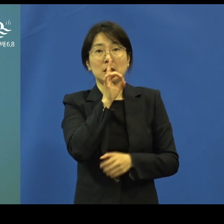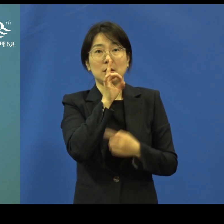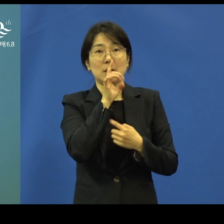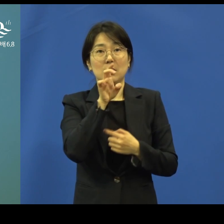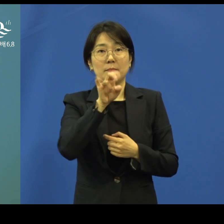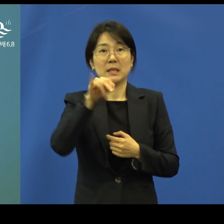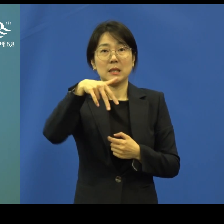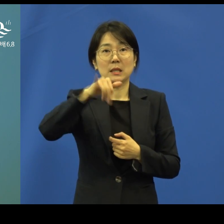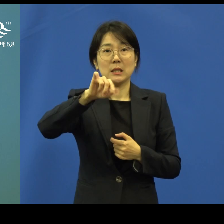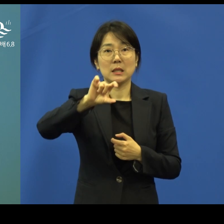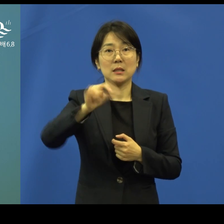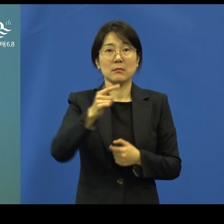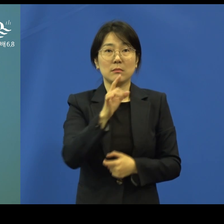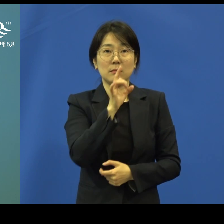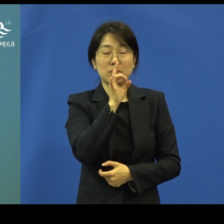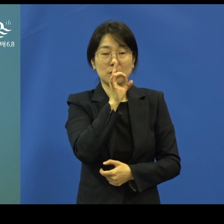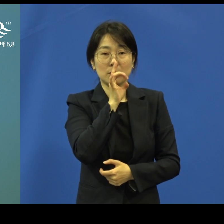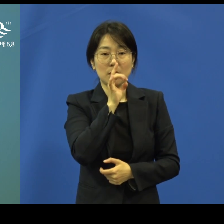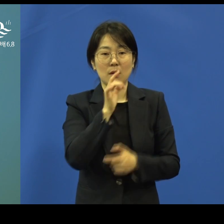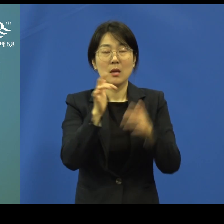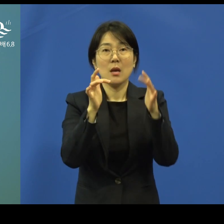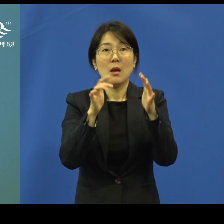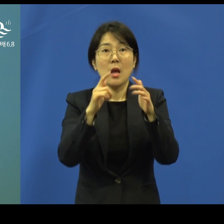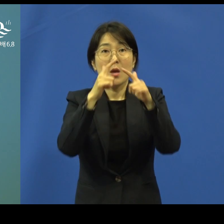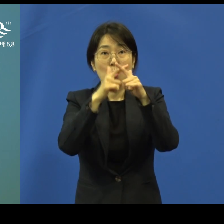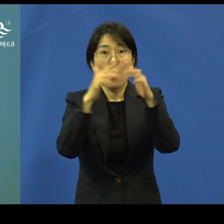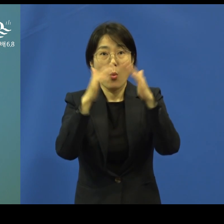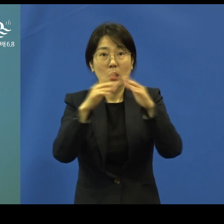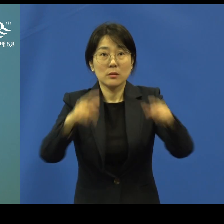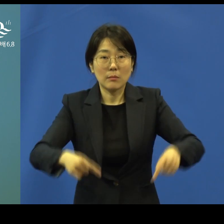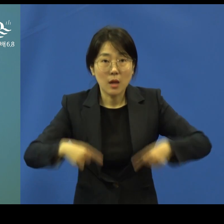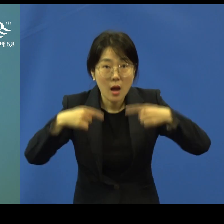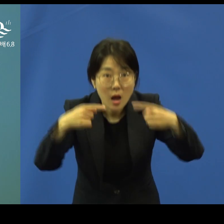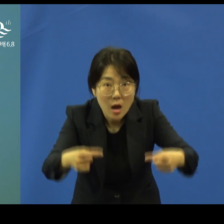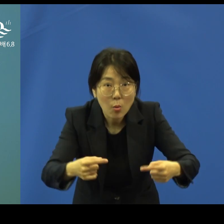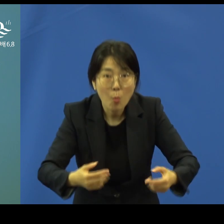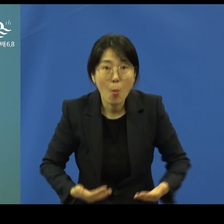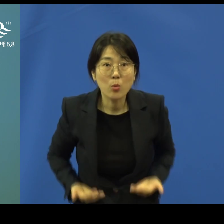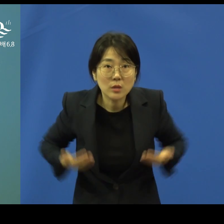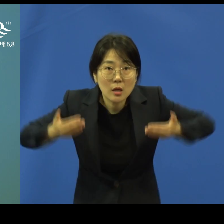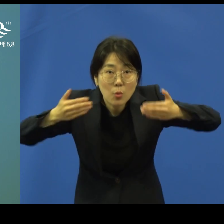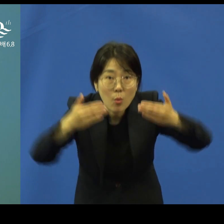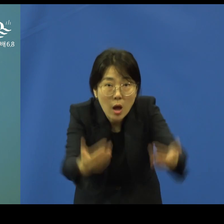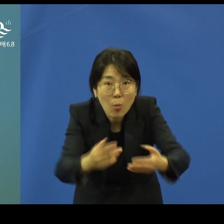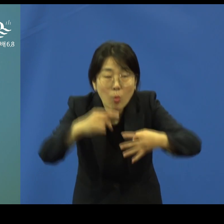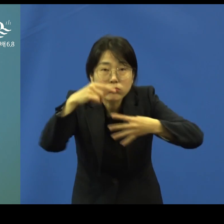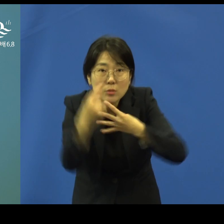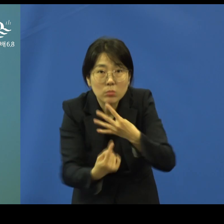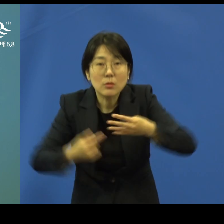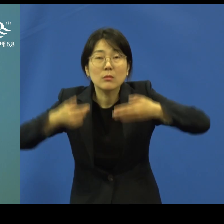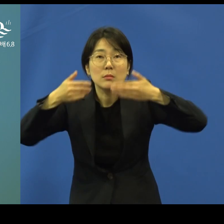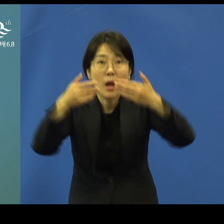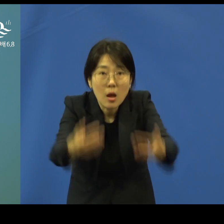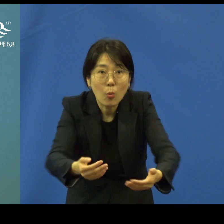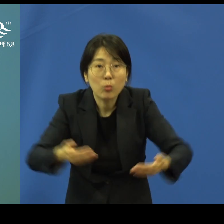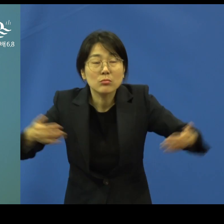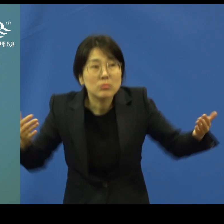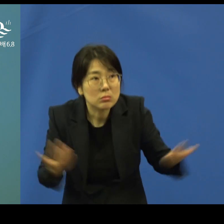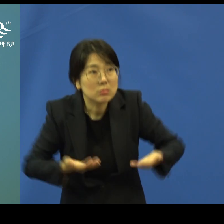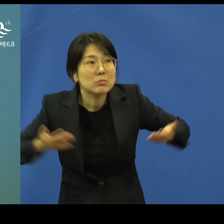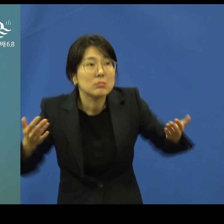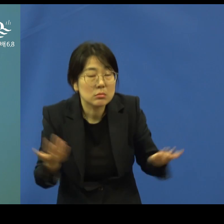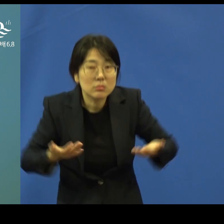그러니까 교회 예배를 드리고 설교도 듣고 봉사도 하고 프로그램에도 참여하고 다양한 활동도 하는데